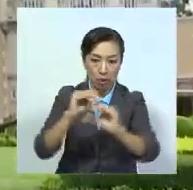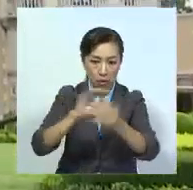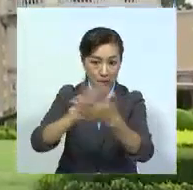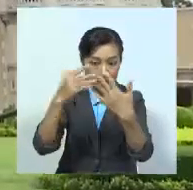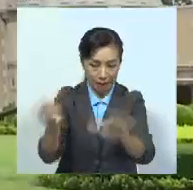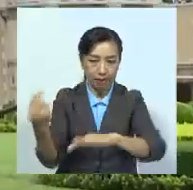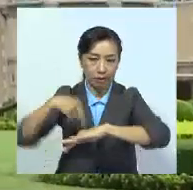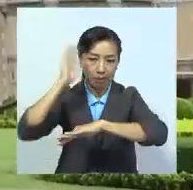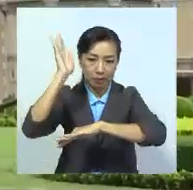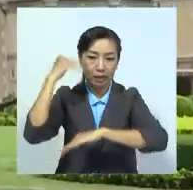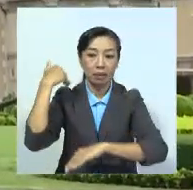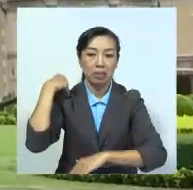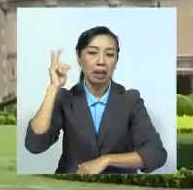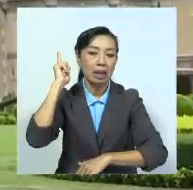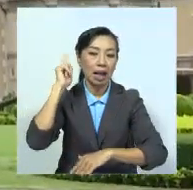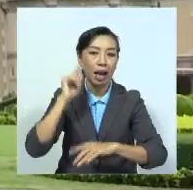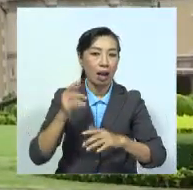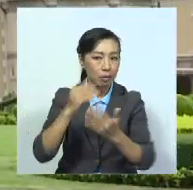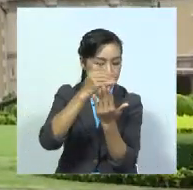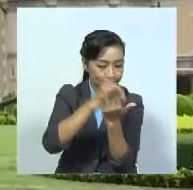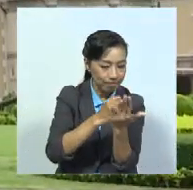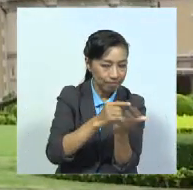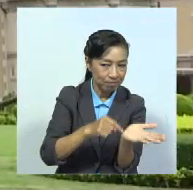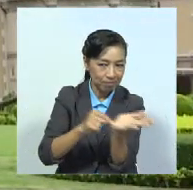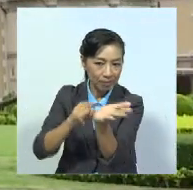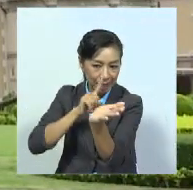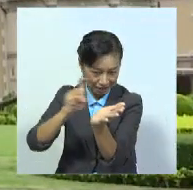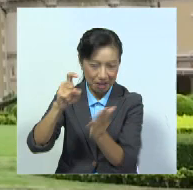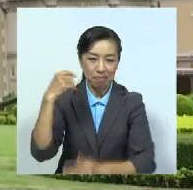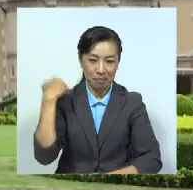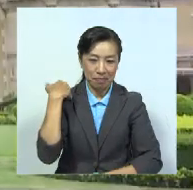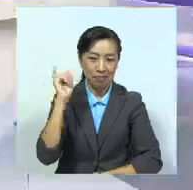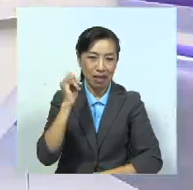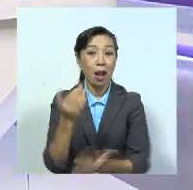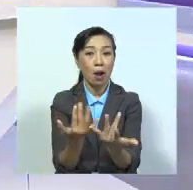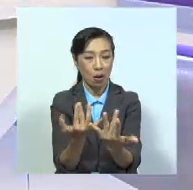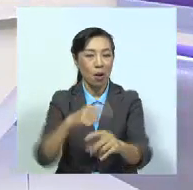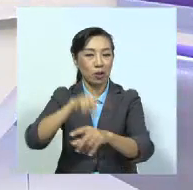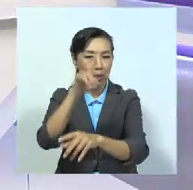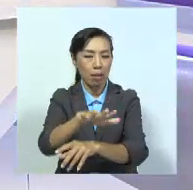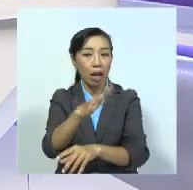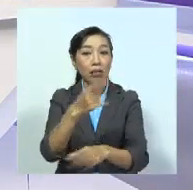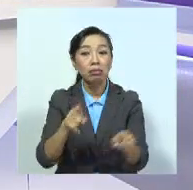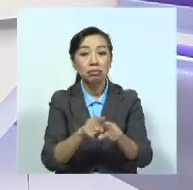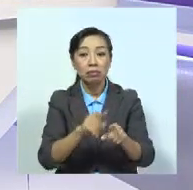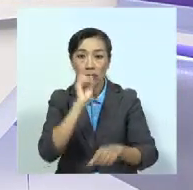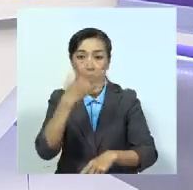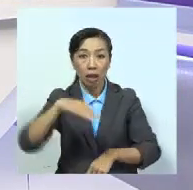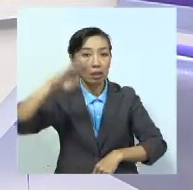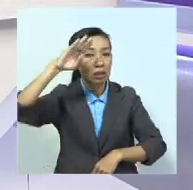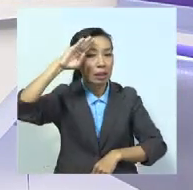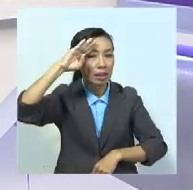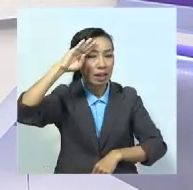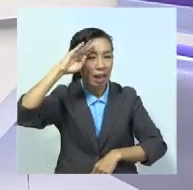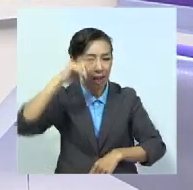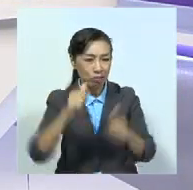ฐมนตรีวันนี้นะครับ ผู้สื่อข่าวน่าจะมีส่งคำถา มประเด็นนี้เข้าไปเดี๋ยวรอกันอีกทีนึงนะคะเพราะว่าอย่างคุณร้อยเอกธรรม